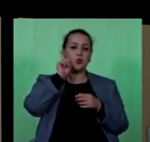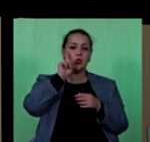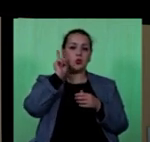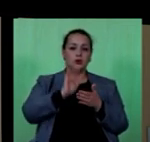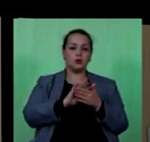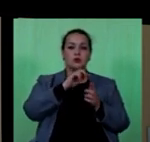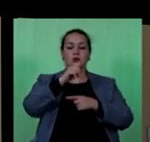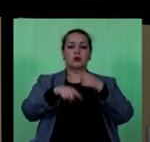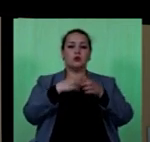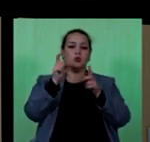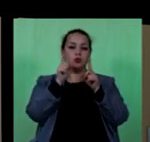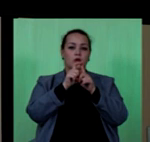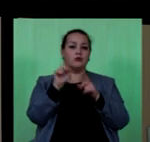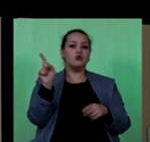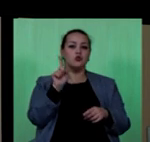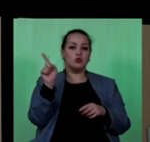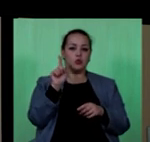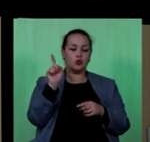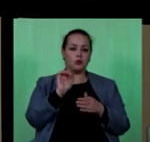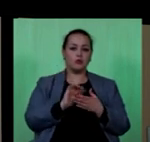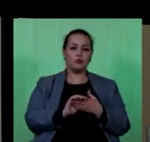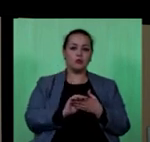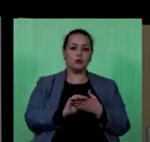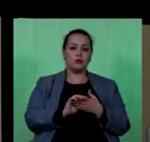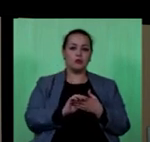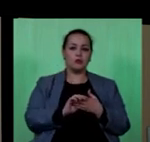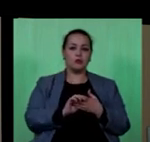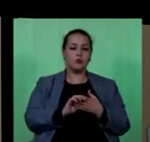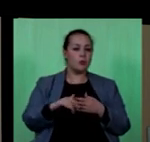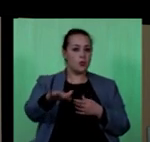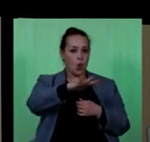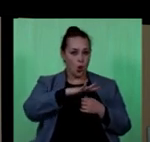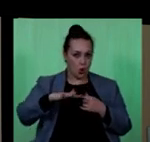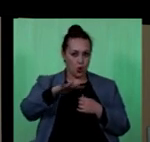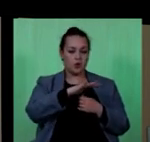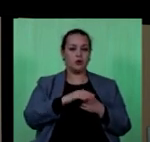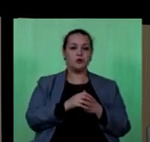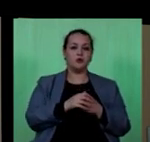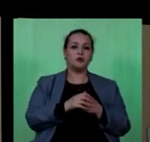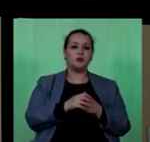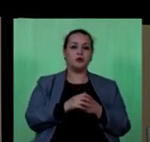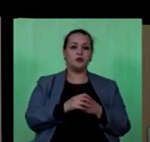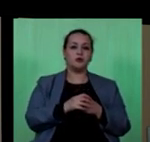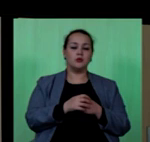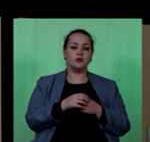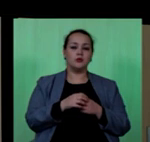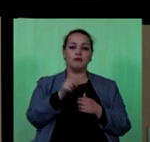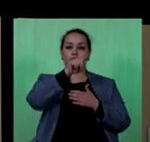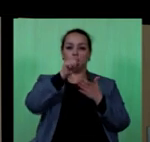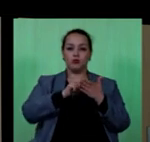следующее слово что поле верно поле у нас какое